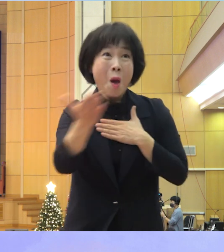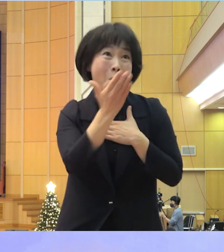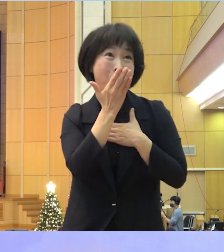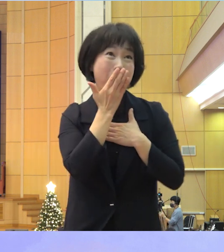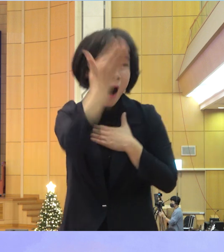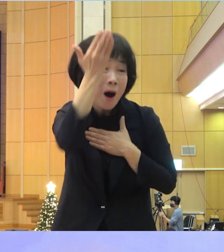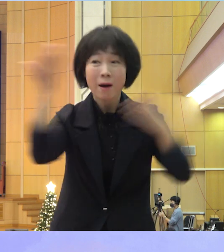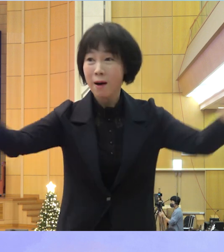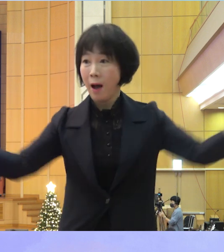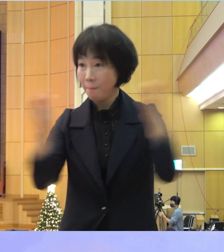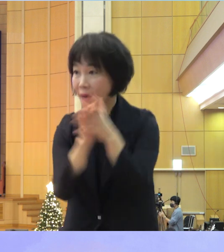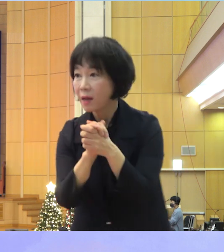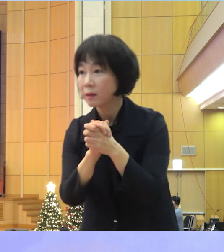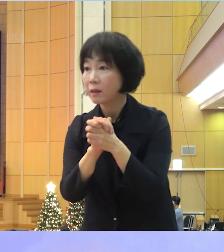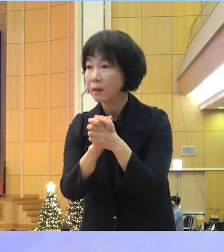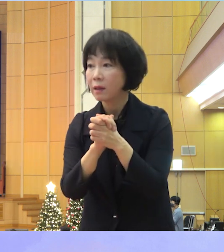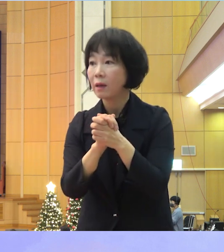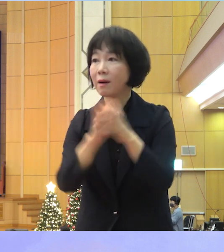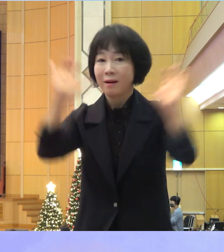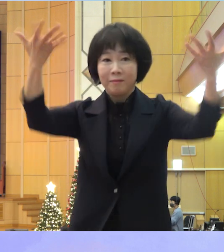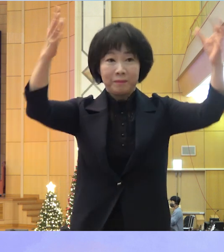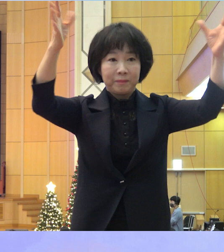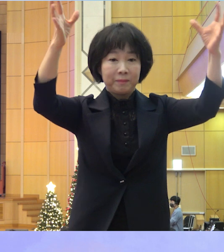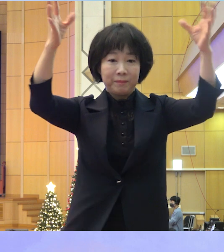되게 하리라.